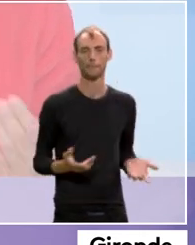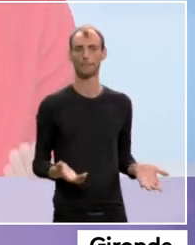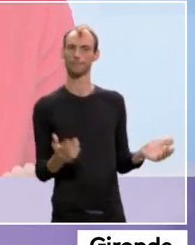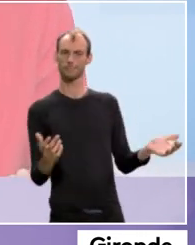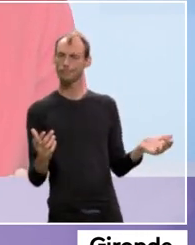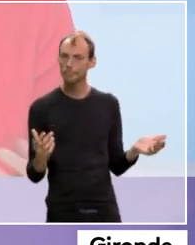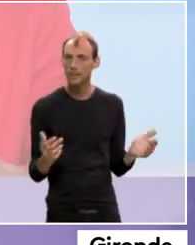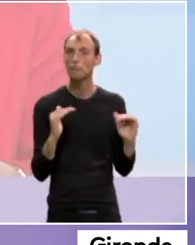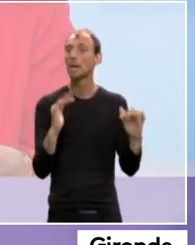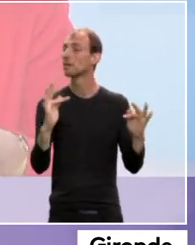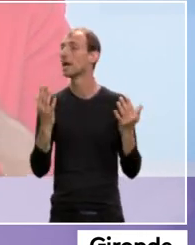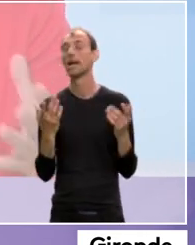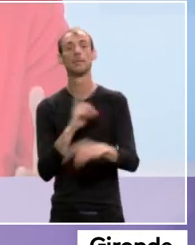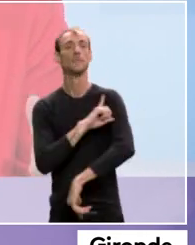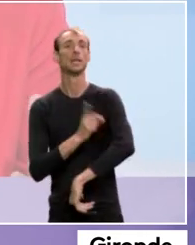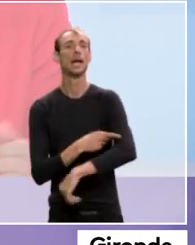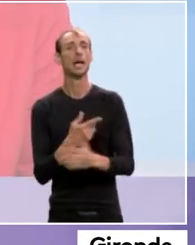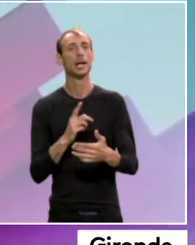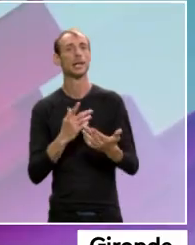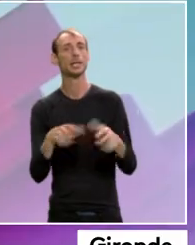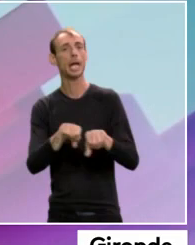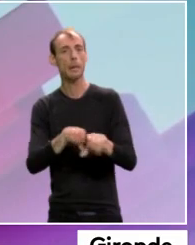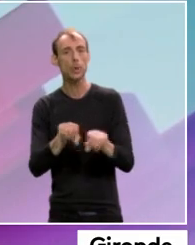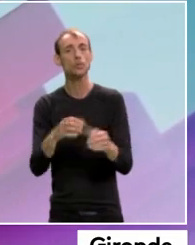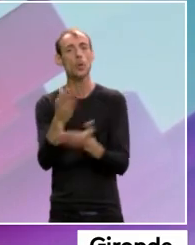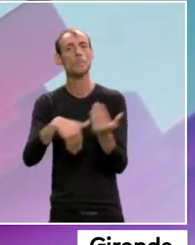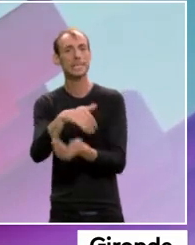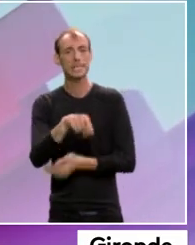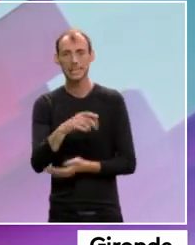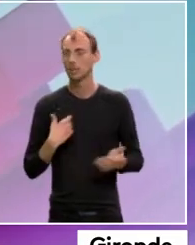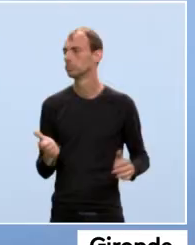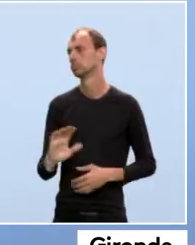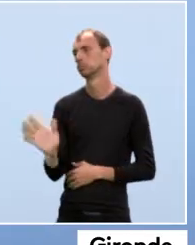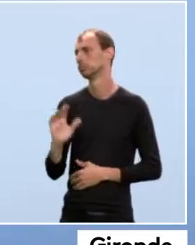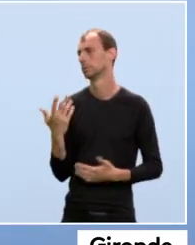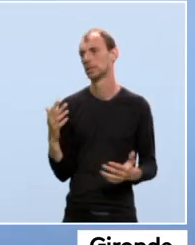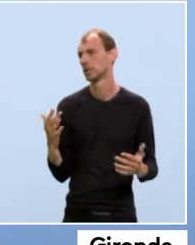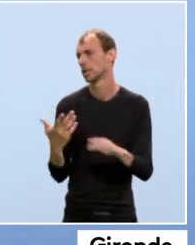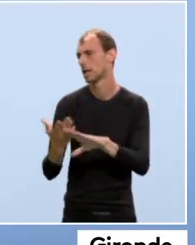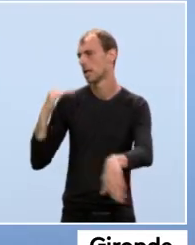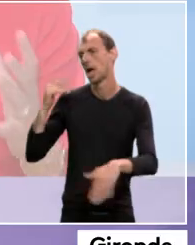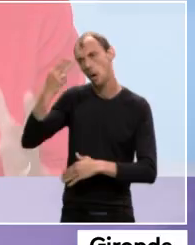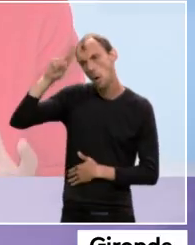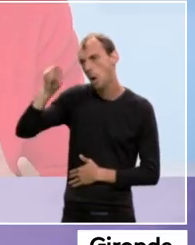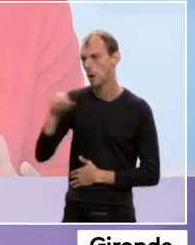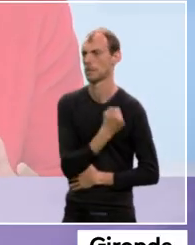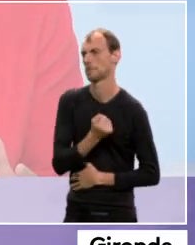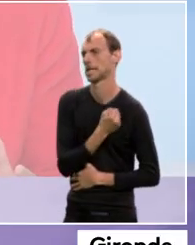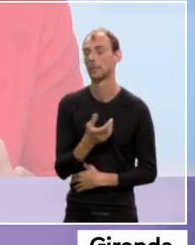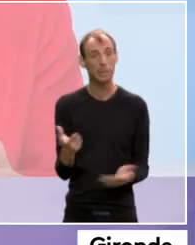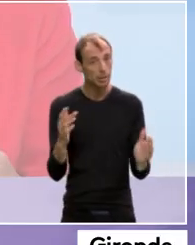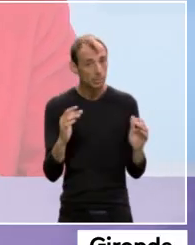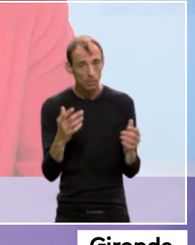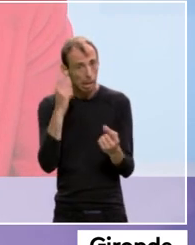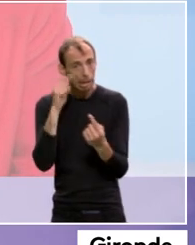même le mix énergétique parce que ce qui devrait être au coeur vous avez votre projet vous avez abîmé d'accord sur rien de ce qui est